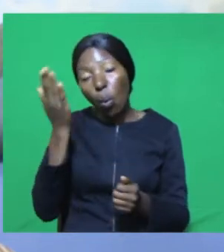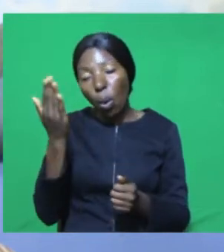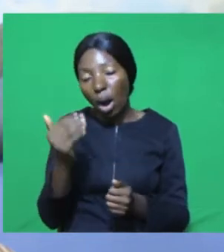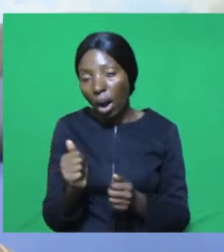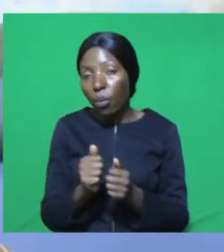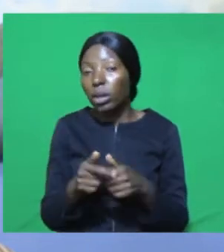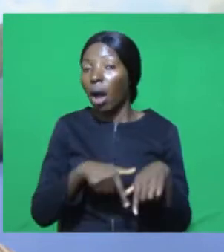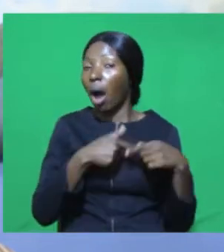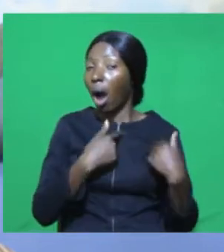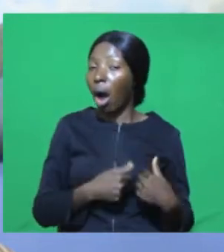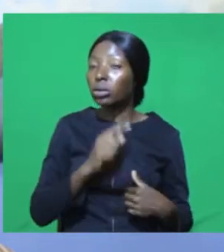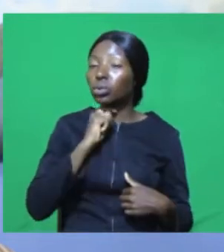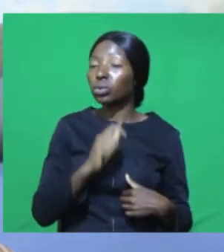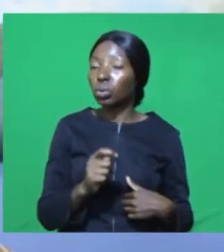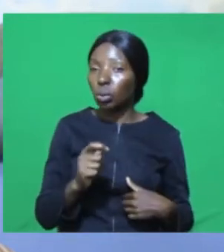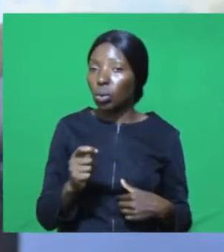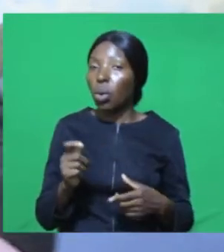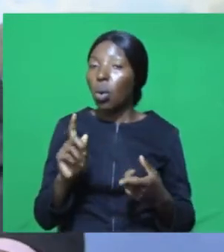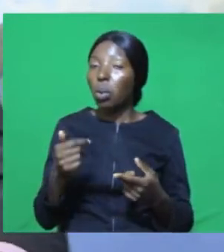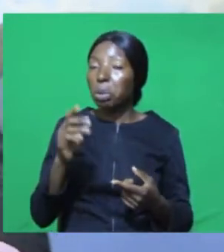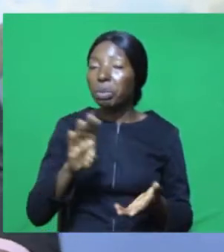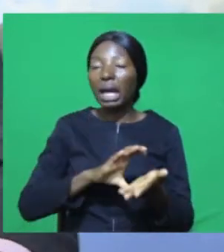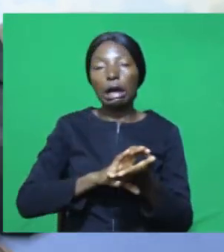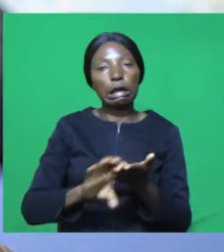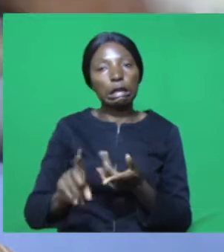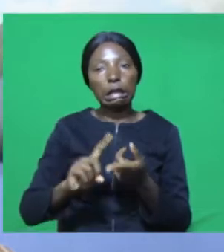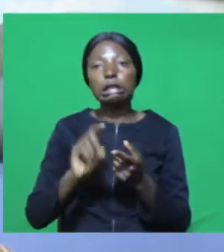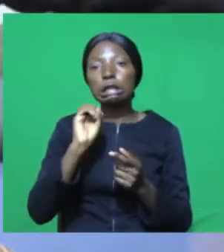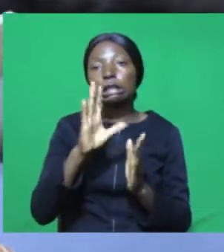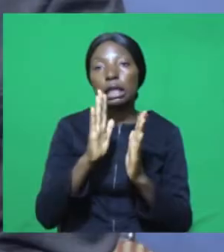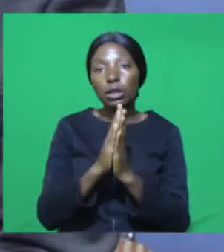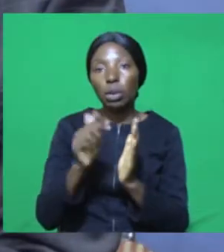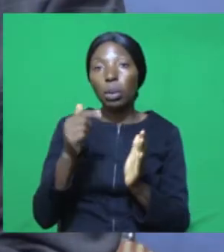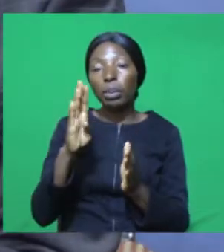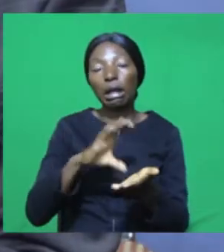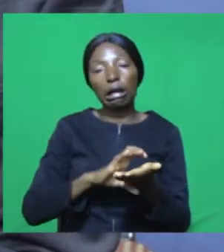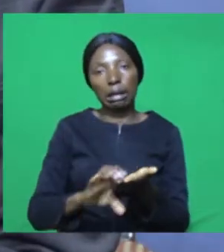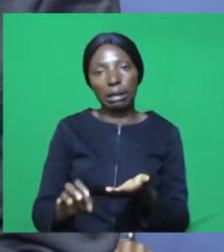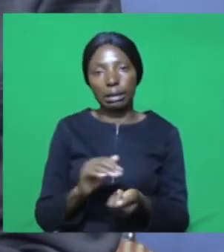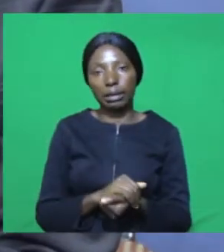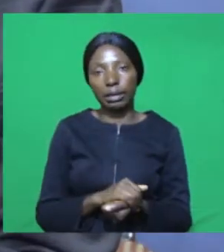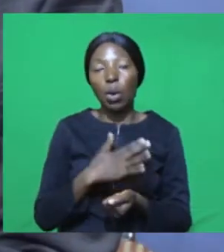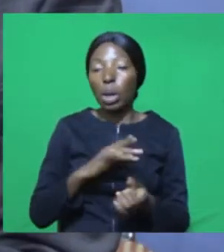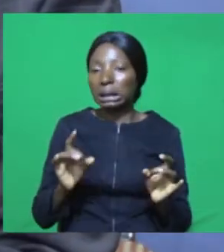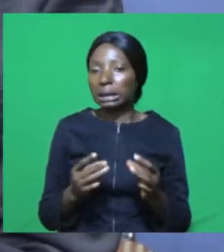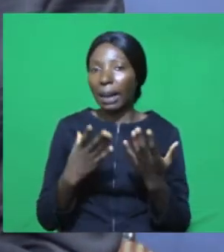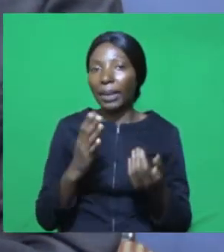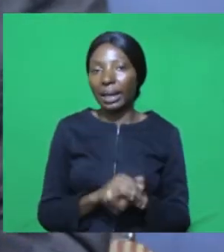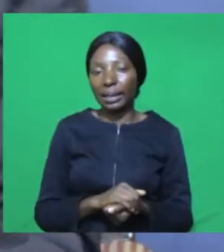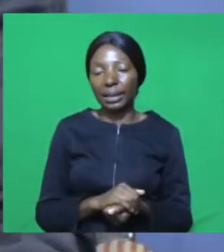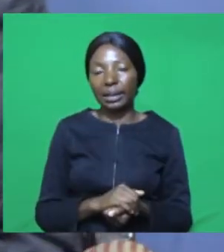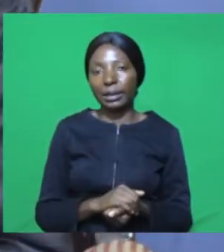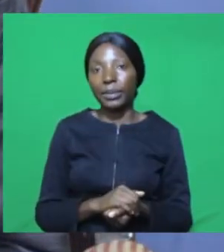wacho vaibva vasara vachena nesanctuary uyo vachena. Ndoda 30 seconds ndingo summarize zvamataura.